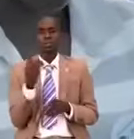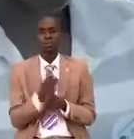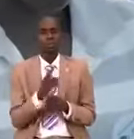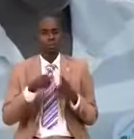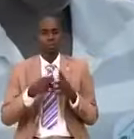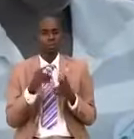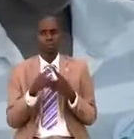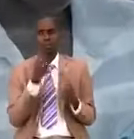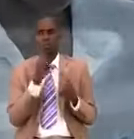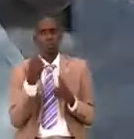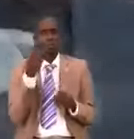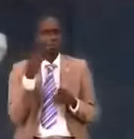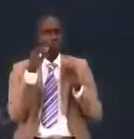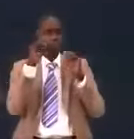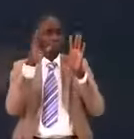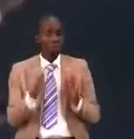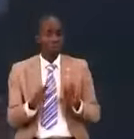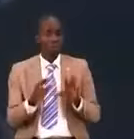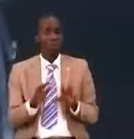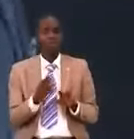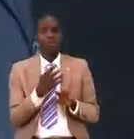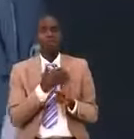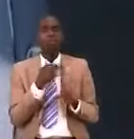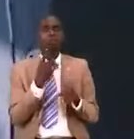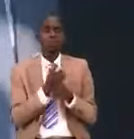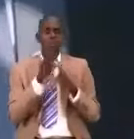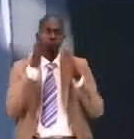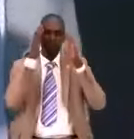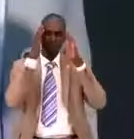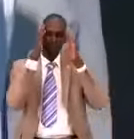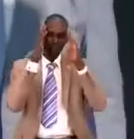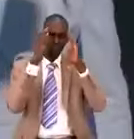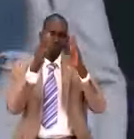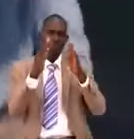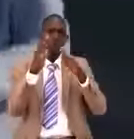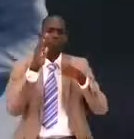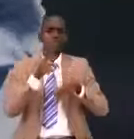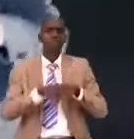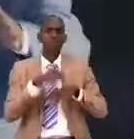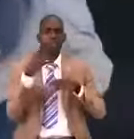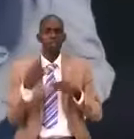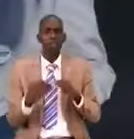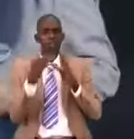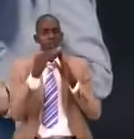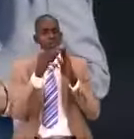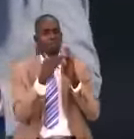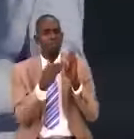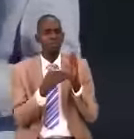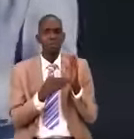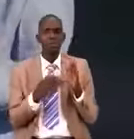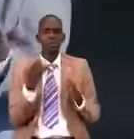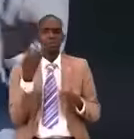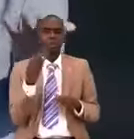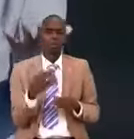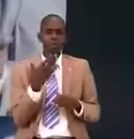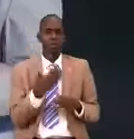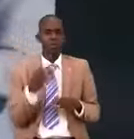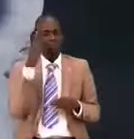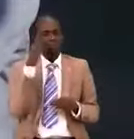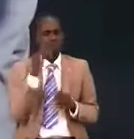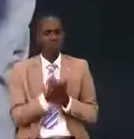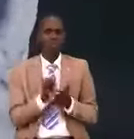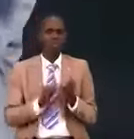pour se concentrer sur le programme alors tous ces élèvent vont commencer à parler